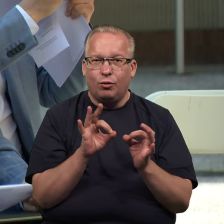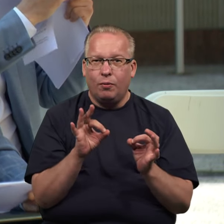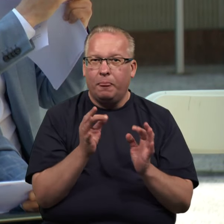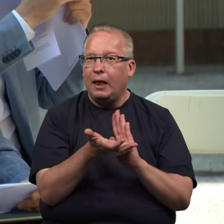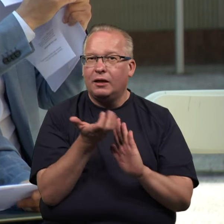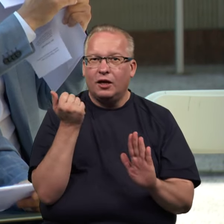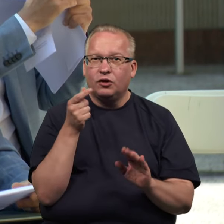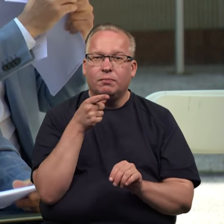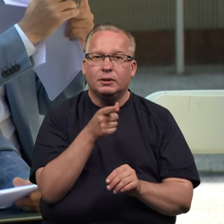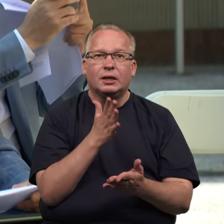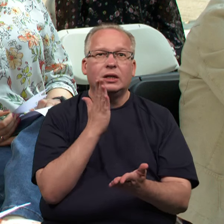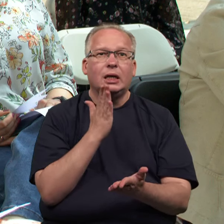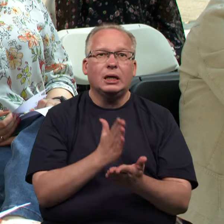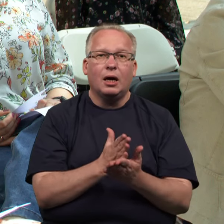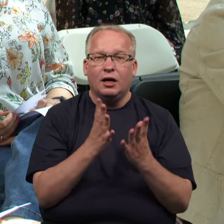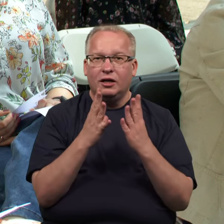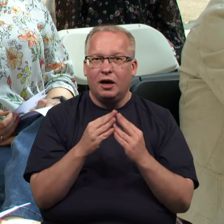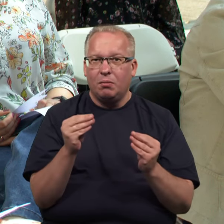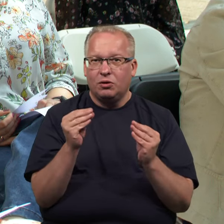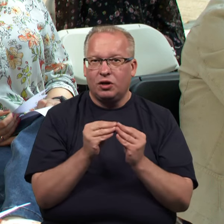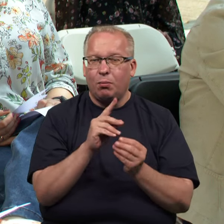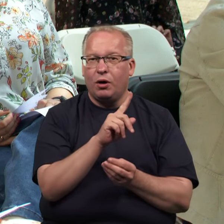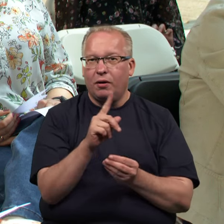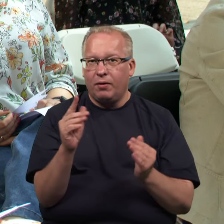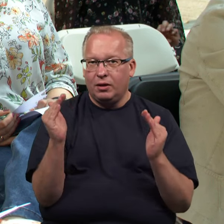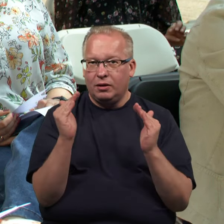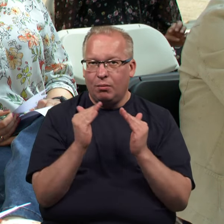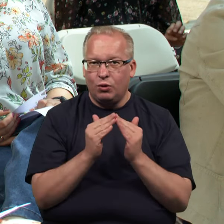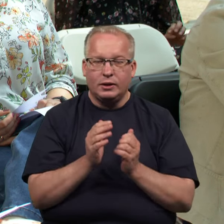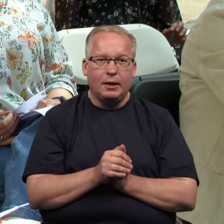nes jis yra kaip šeimos narys kiekvienose namuose.